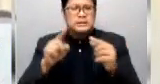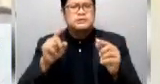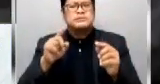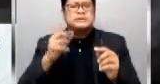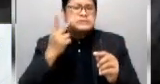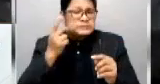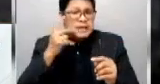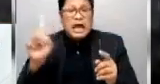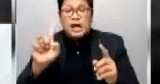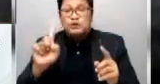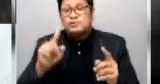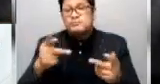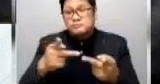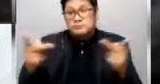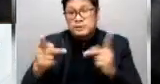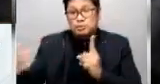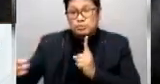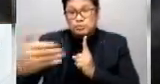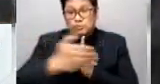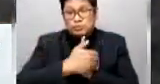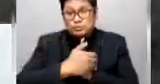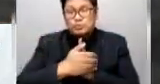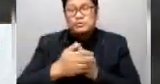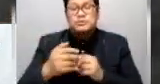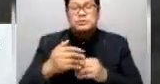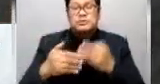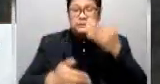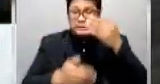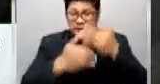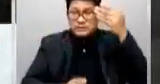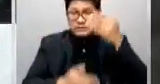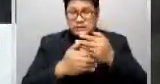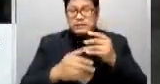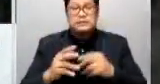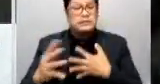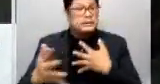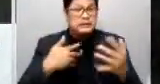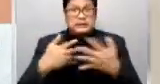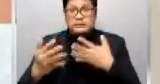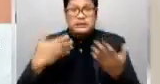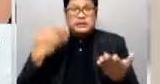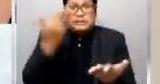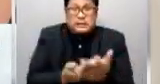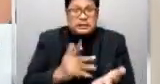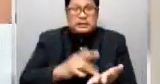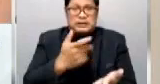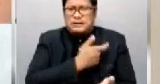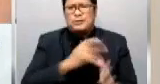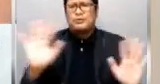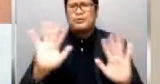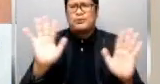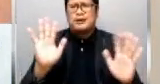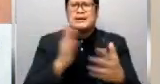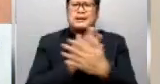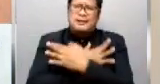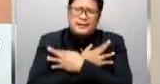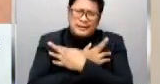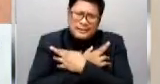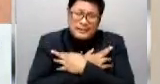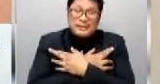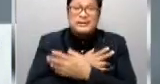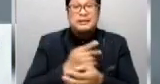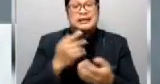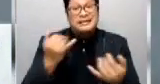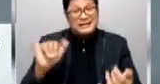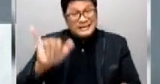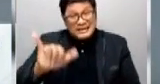natin. Kahit dumating na raw ang bakuna, hindi raw dapat magpakakampante. Ang binabakunahan pa lang natin ngayon ay mga health